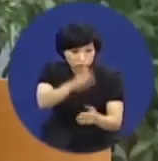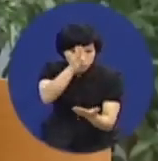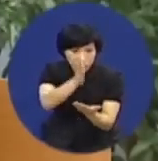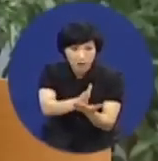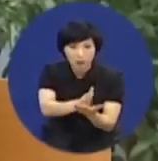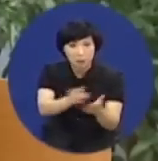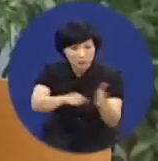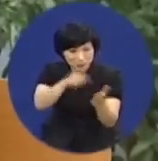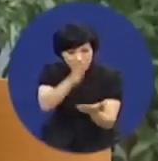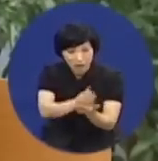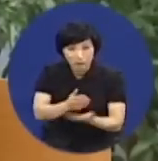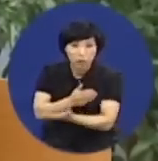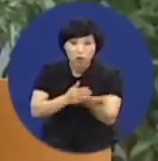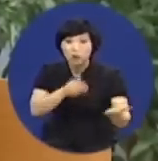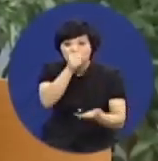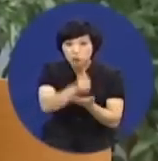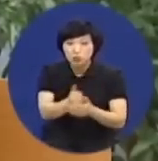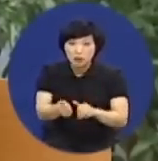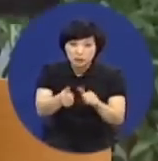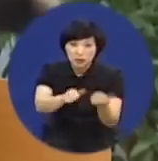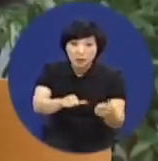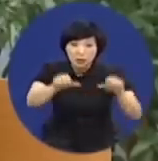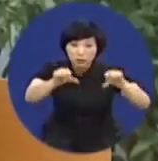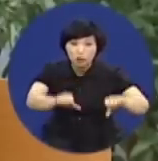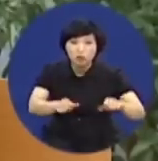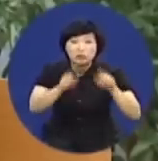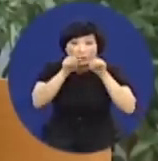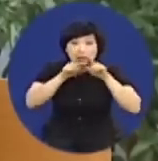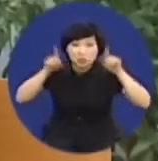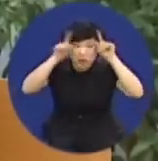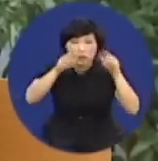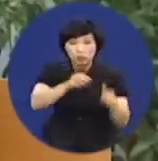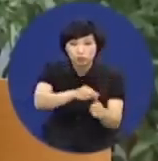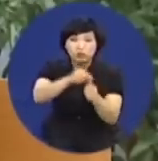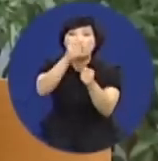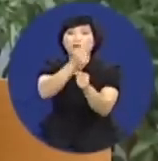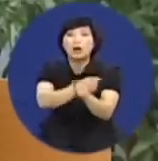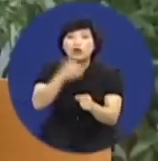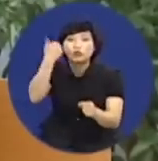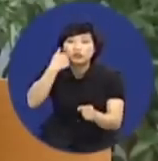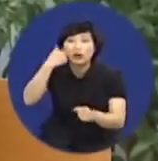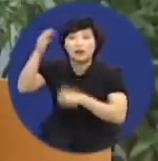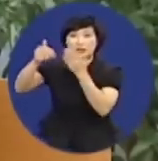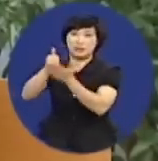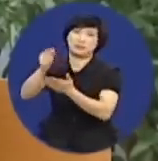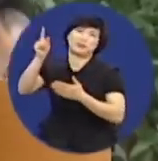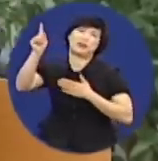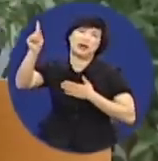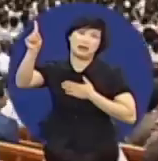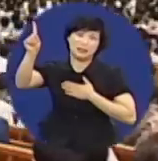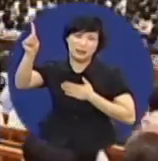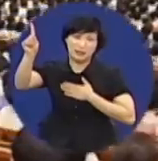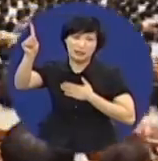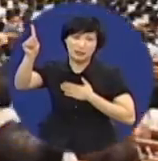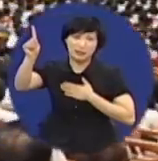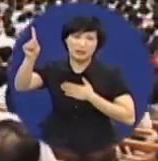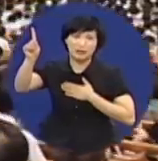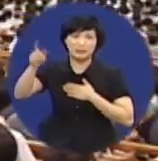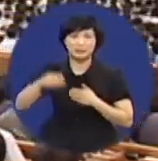々があってはならない。あなたを罪と死と呪いから救うことができるお方は神様だけです。